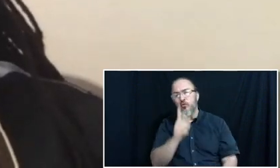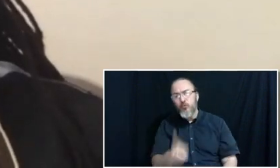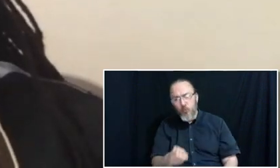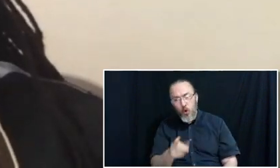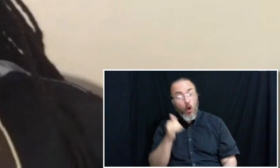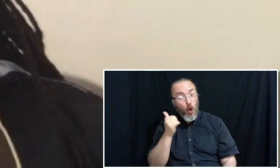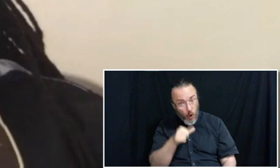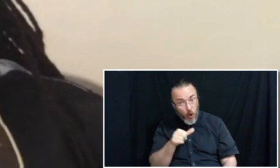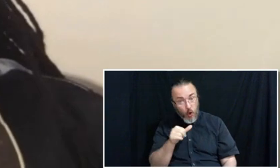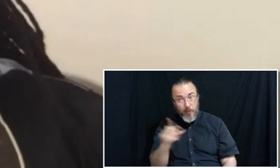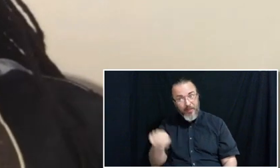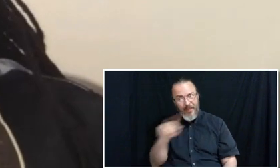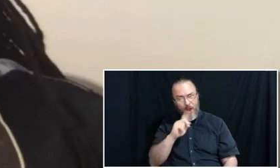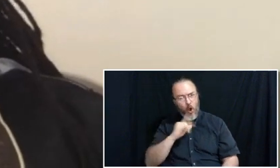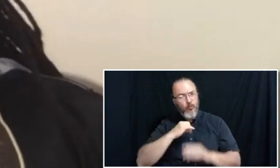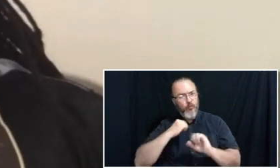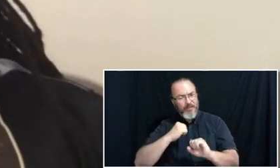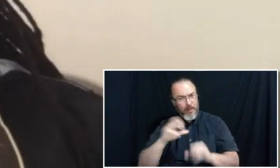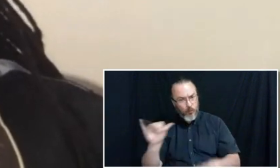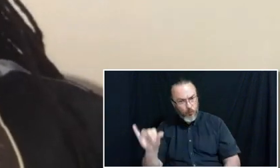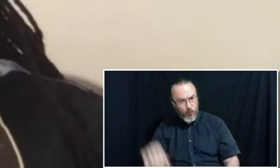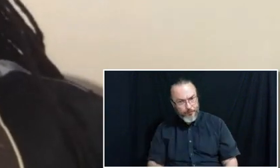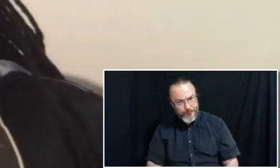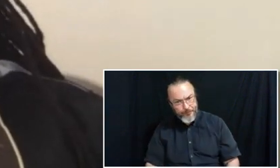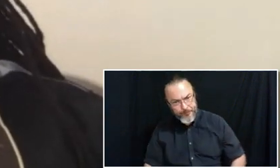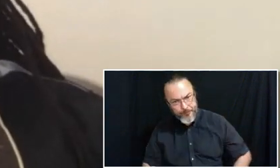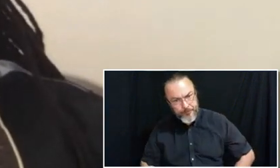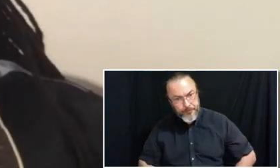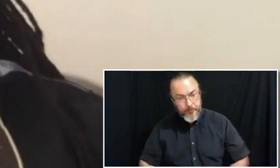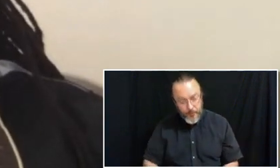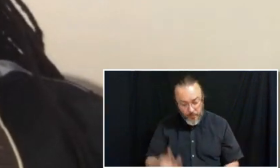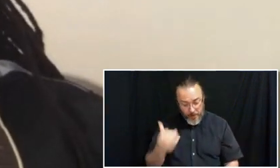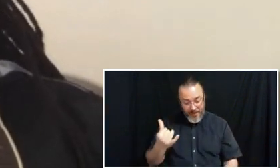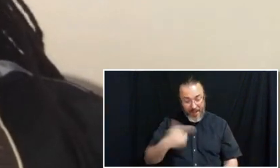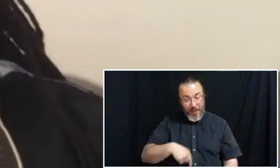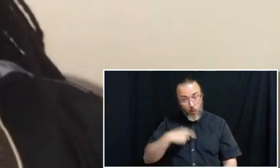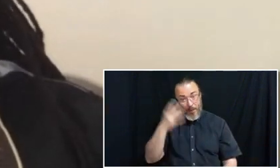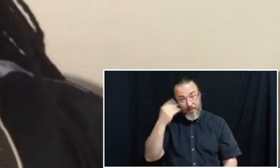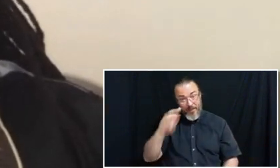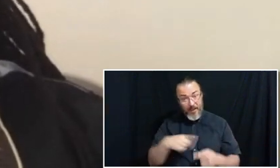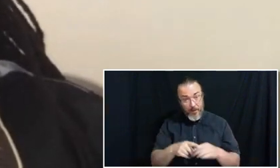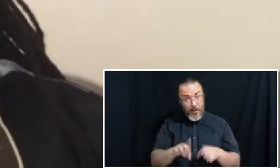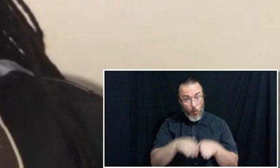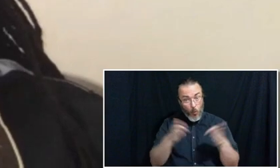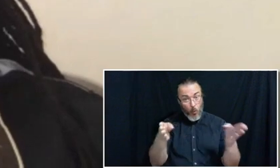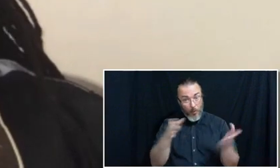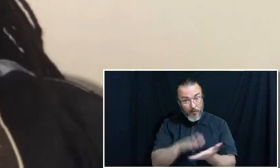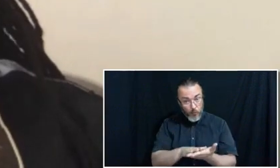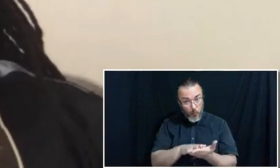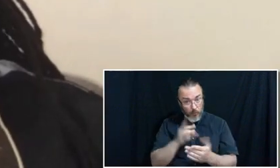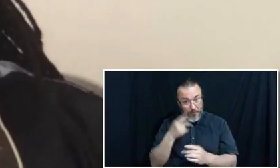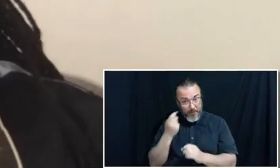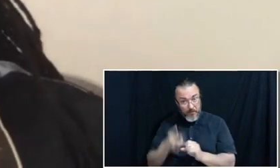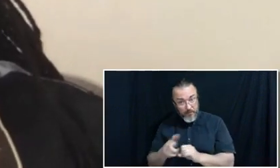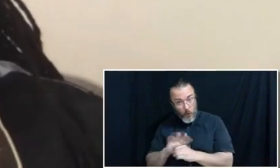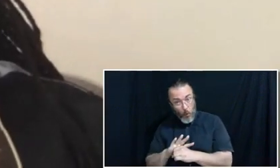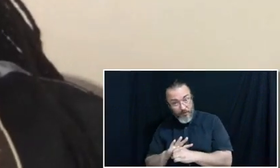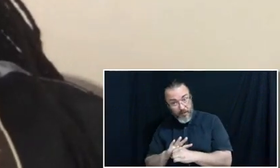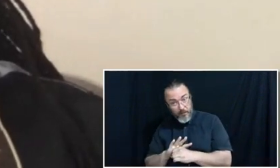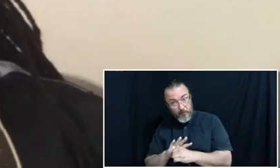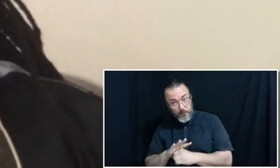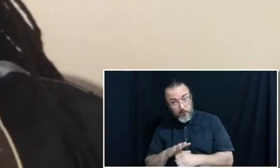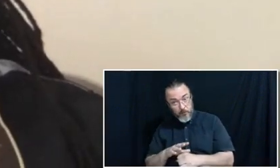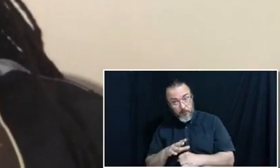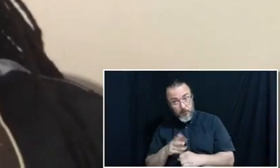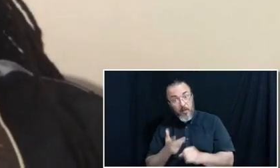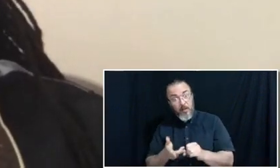doivent veiller à ce que les filles soient protégées. Alors qu'on pense à rouvrir les écoles maintenant, après le passage